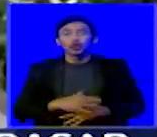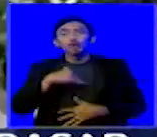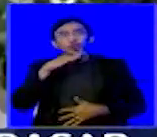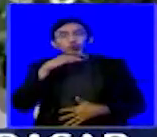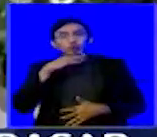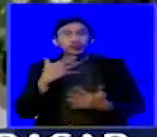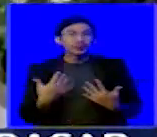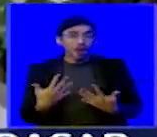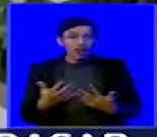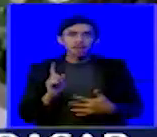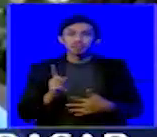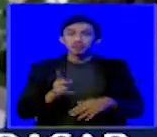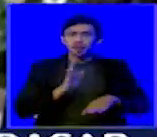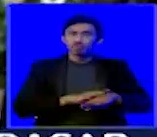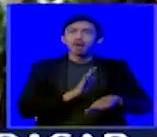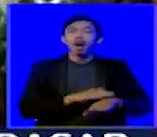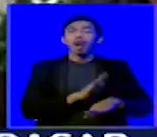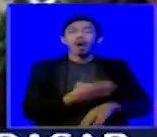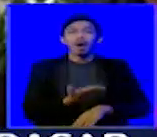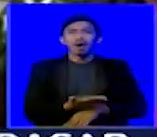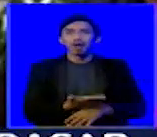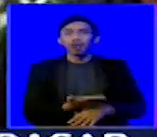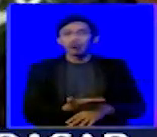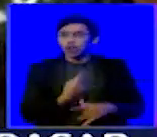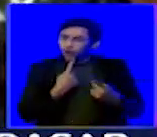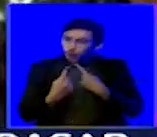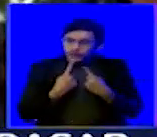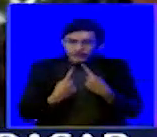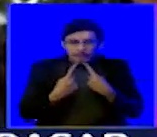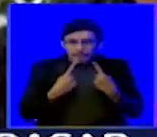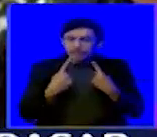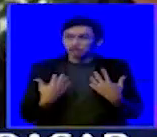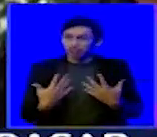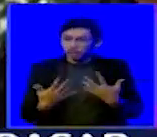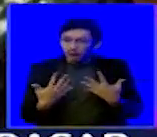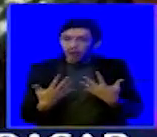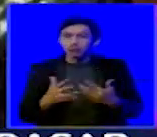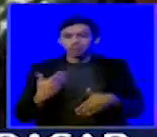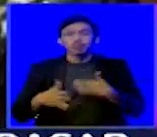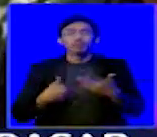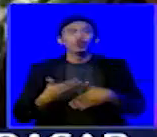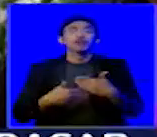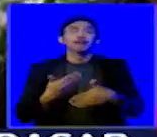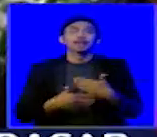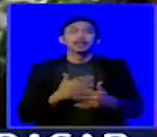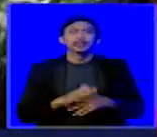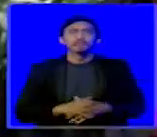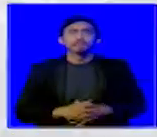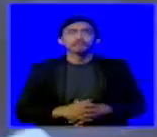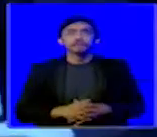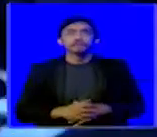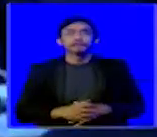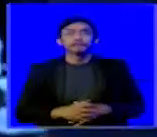dengan budaya dan adat. Kita akan informasikan lebih lanjut nanti dengan pihak-pihak terkait, termasuk pihak keluarga